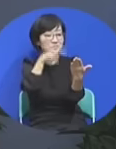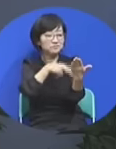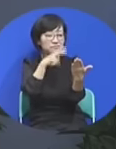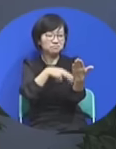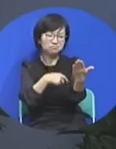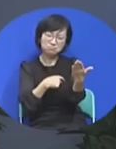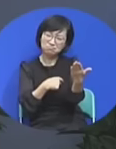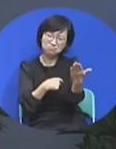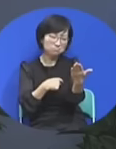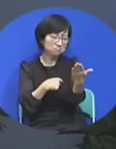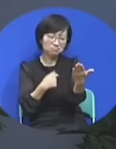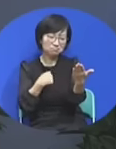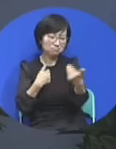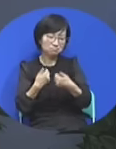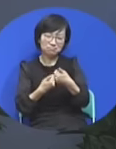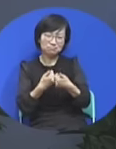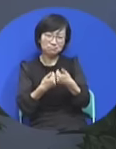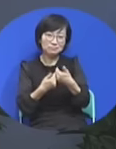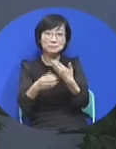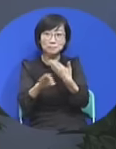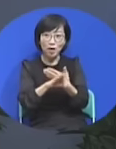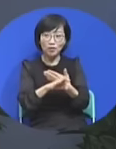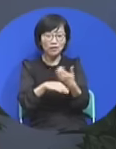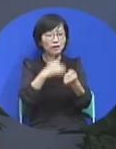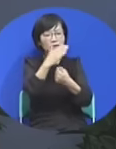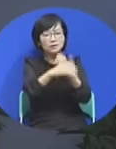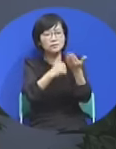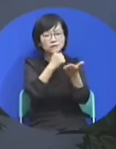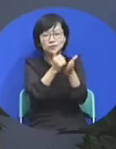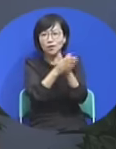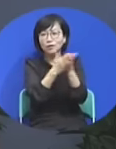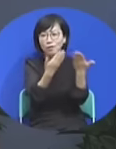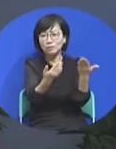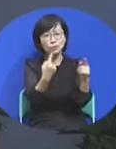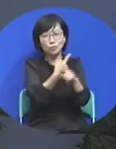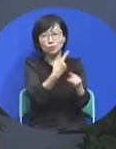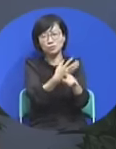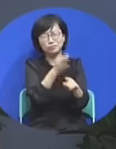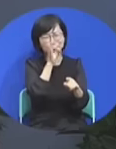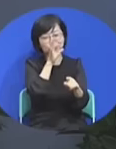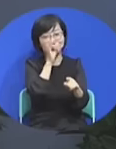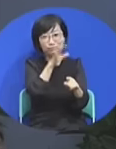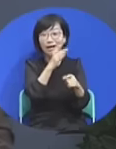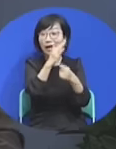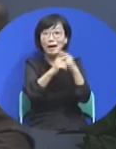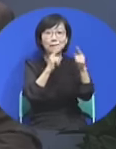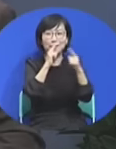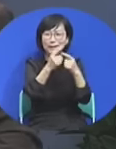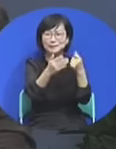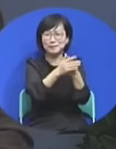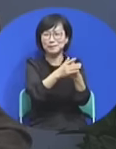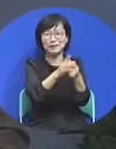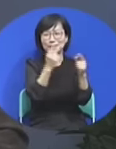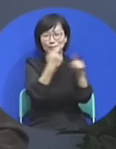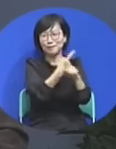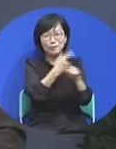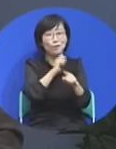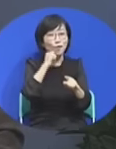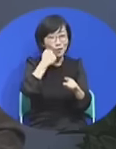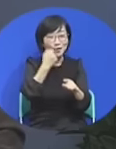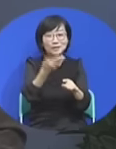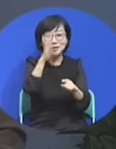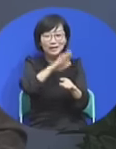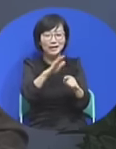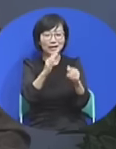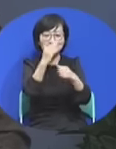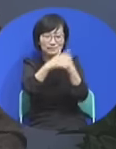If you have a 아시겠죠? difference, if there is discord between you and the Bible, you need to change yourself. You can't ask God to change. 아니 성경 나와 너무 안 맞아. 고치세요. If